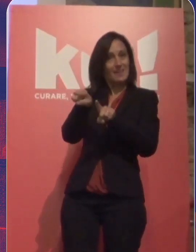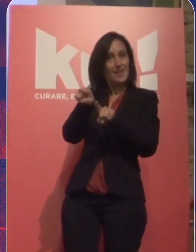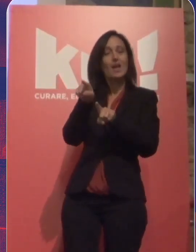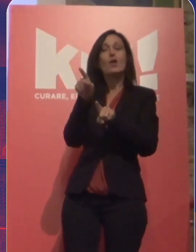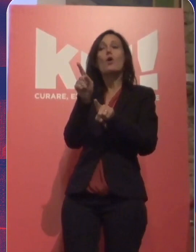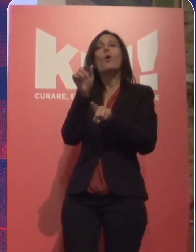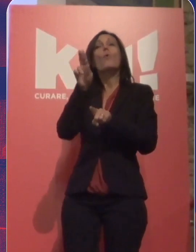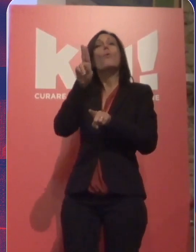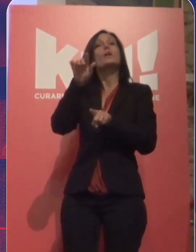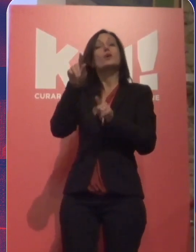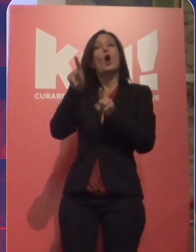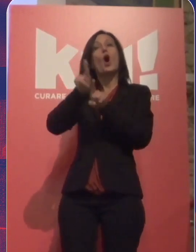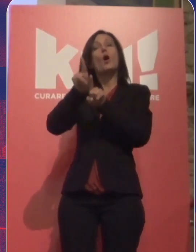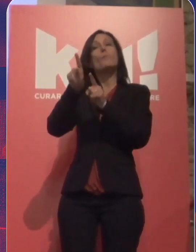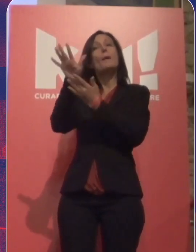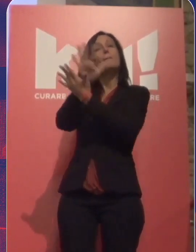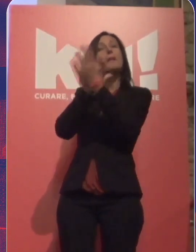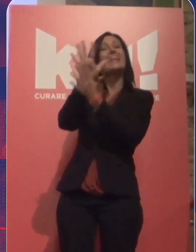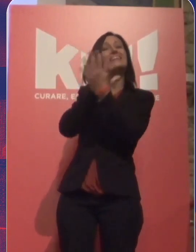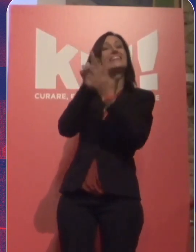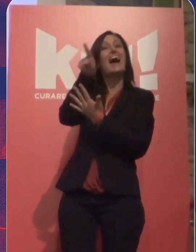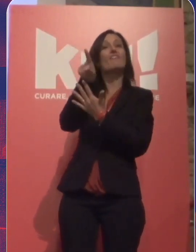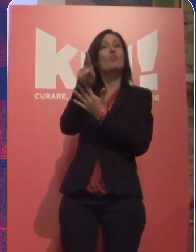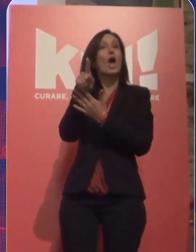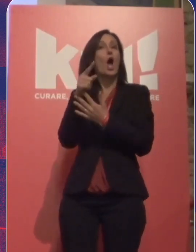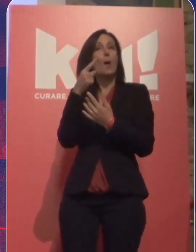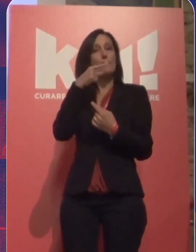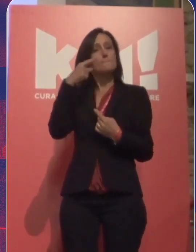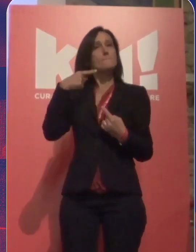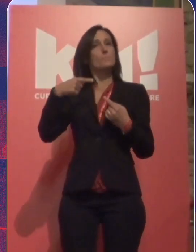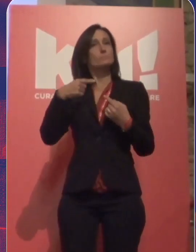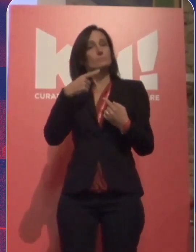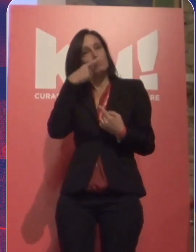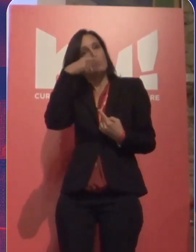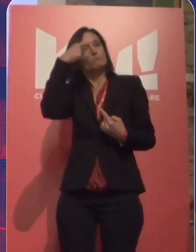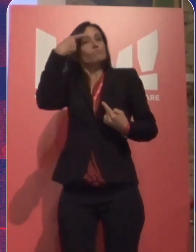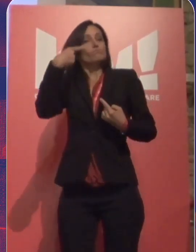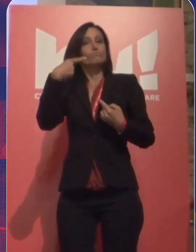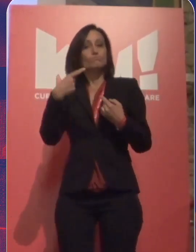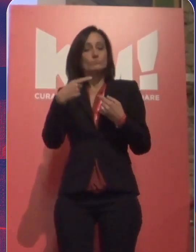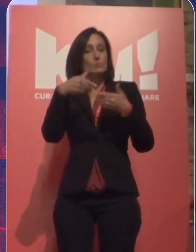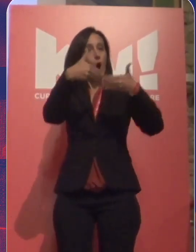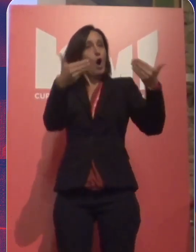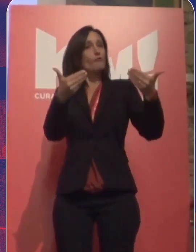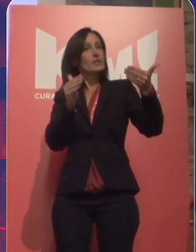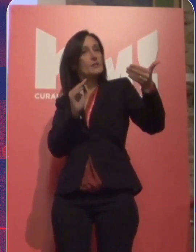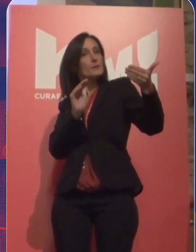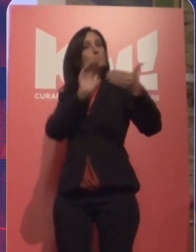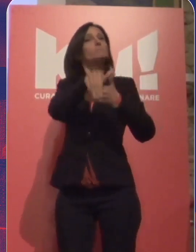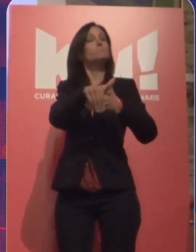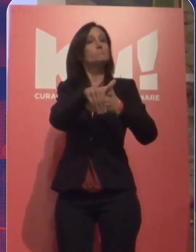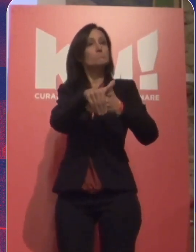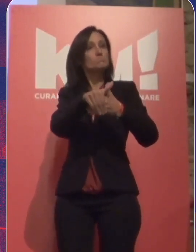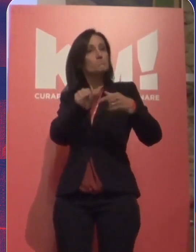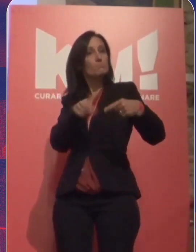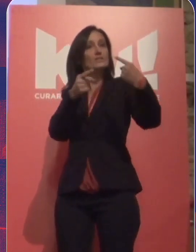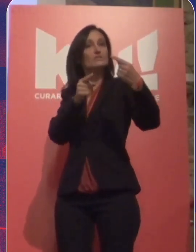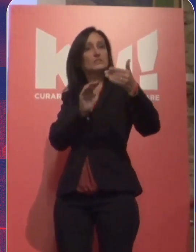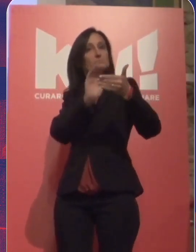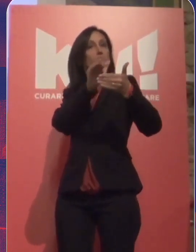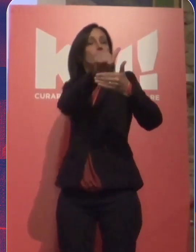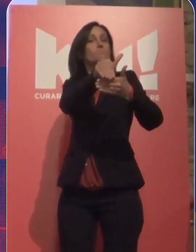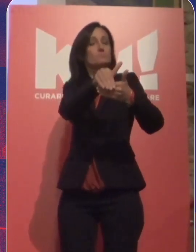della oltrepassamento del noto del confine dell'esperienza del viaggio come esperienza di incontro